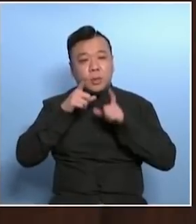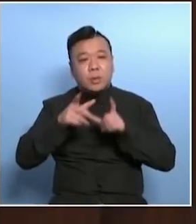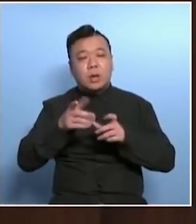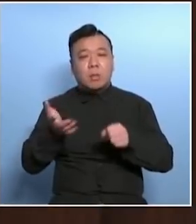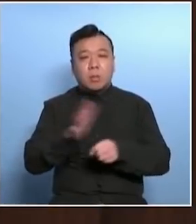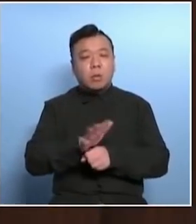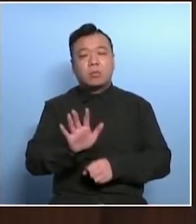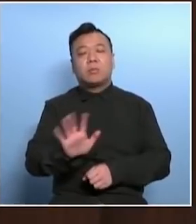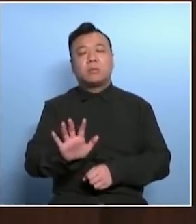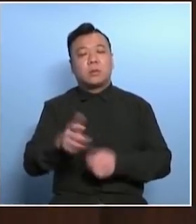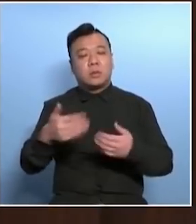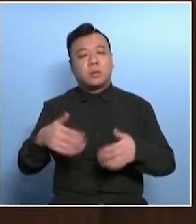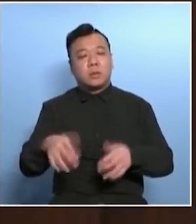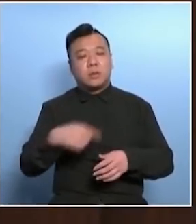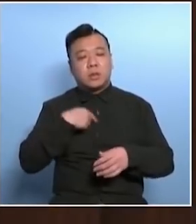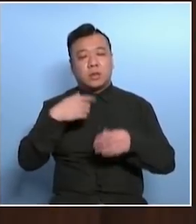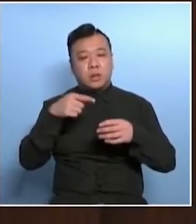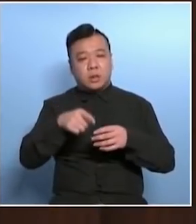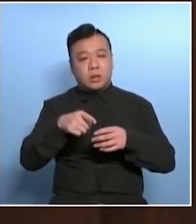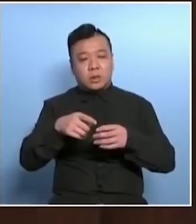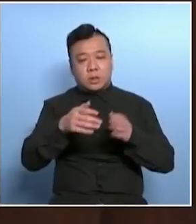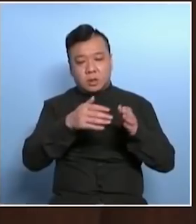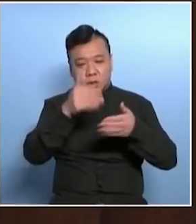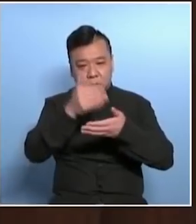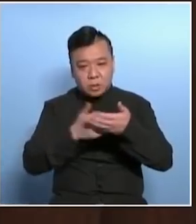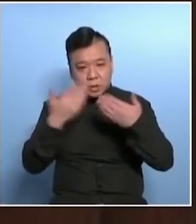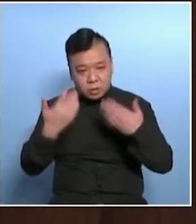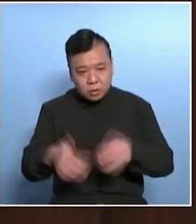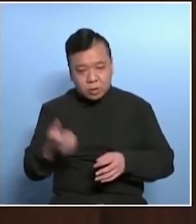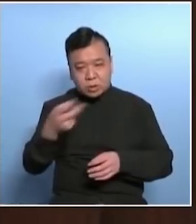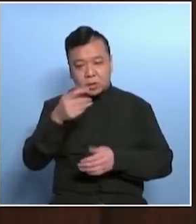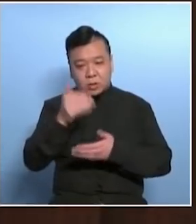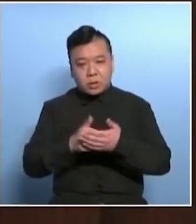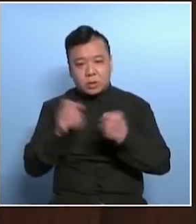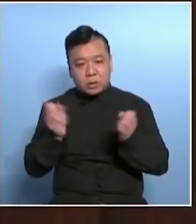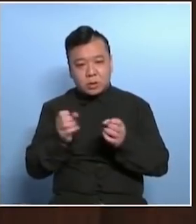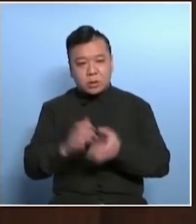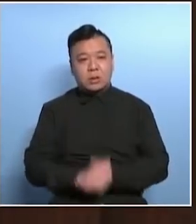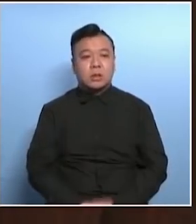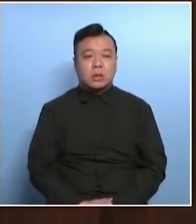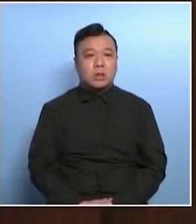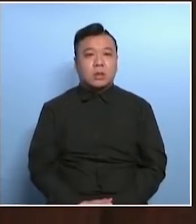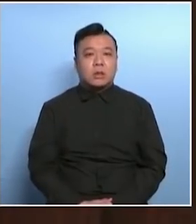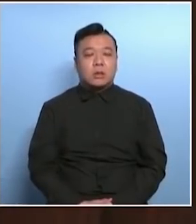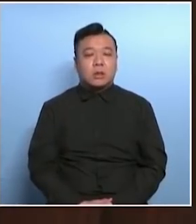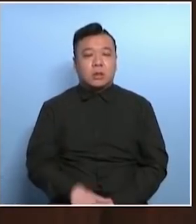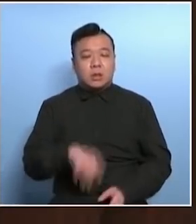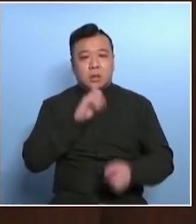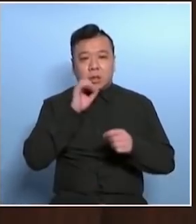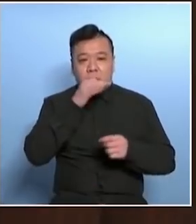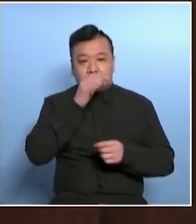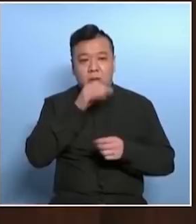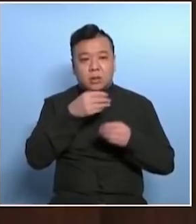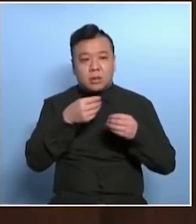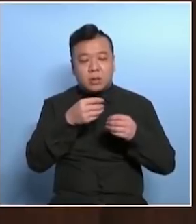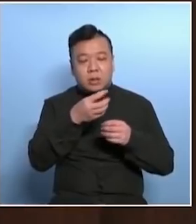同補充啦。咁我結束呢一個程序嘅討論，而家我哋進入議程第二項，幼稚園中小學教科書